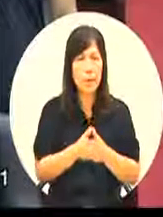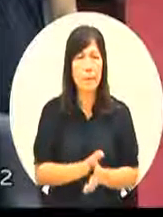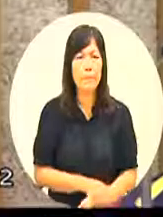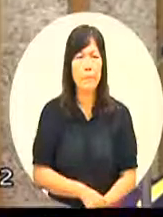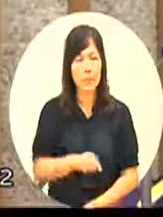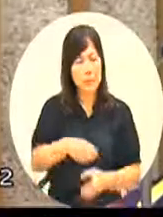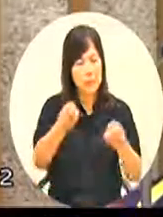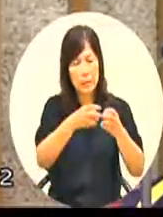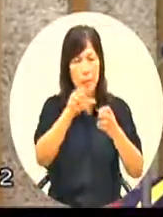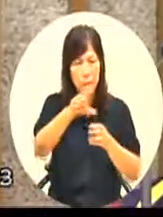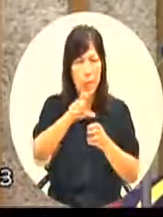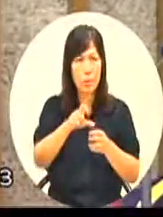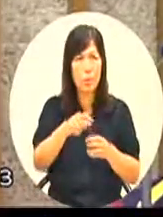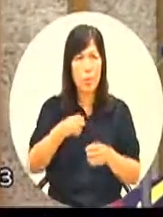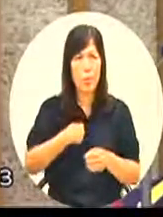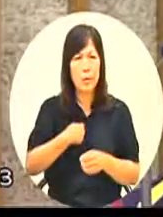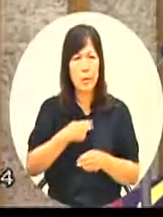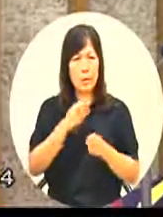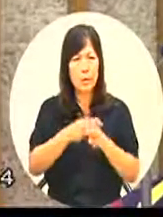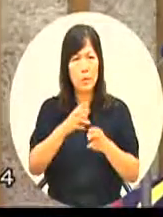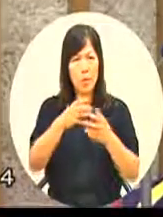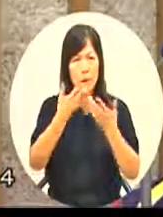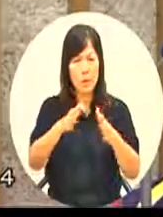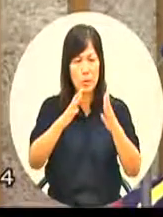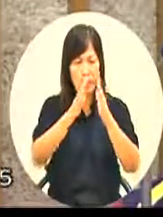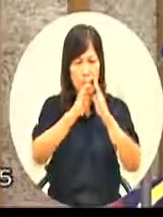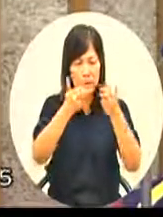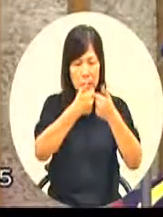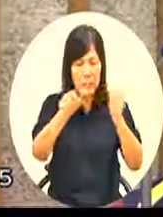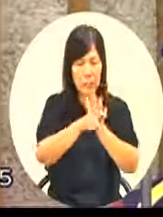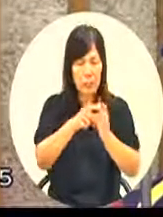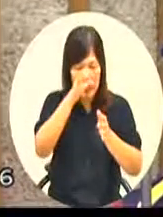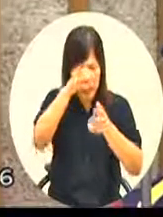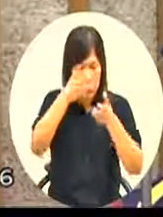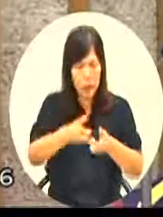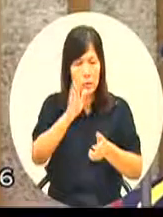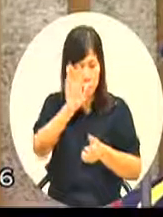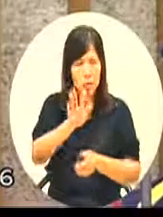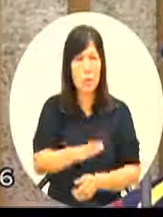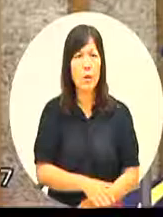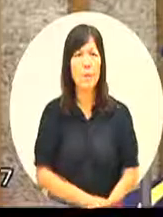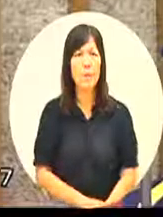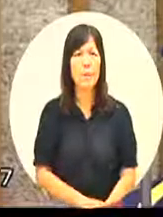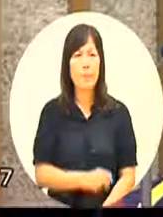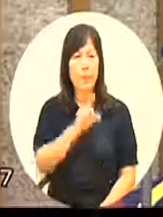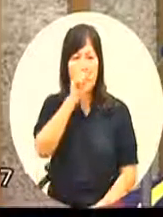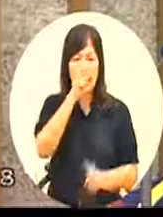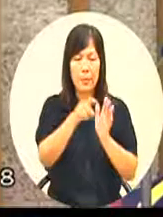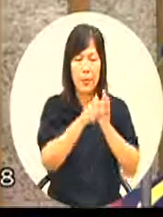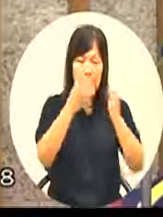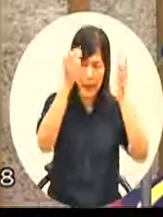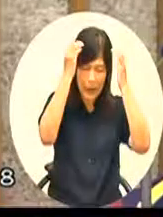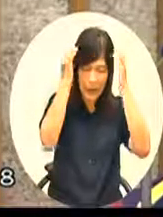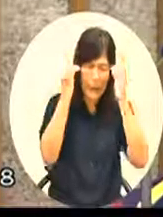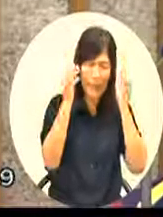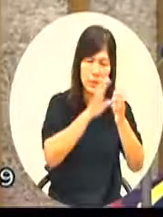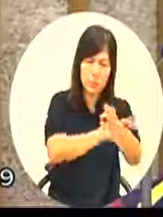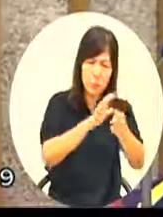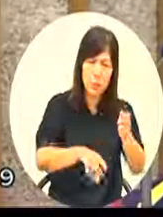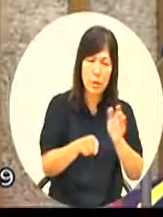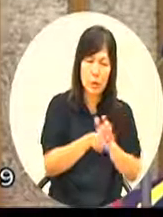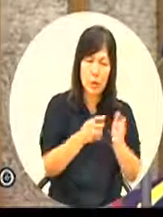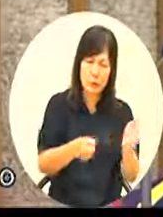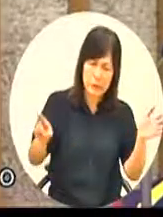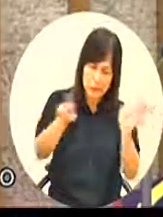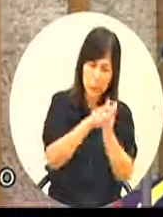题我相信很多议员朋友们很重视，尤其是北高雄的朋友们可能在终身教育的需